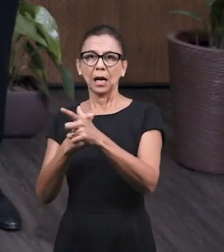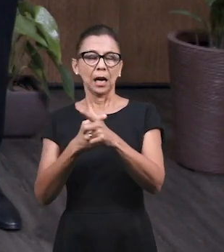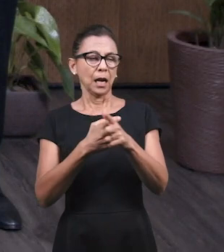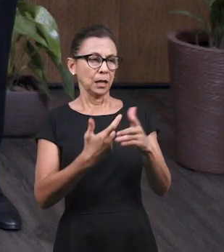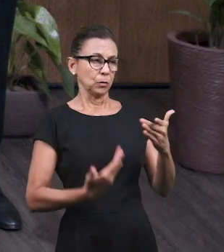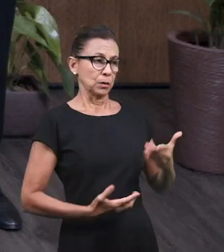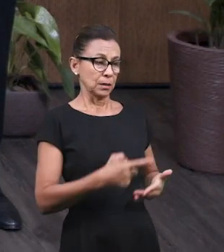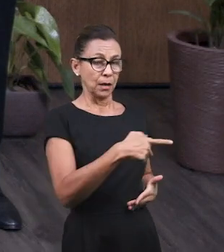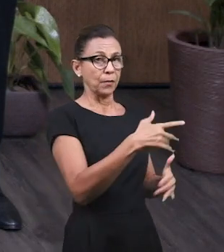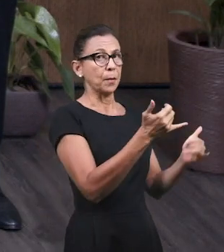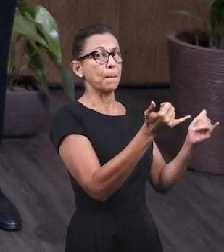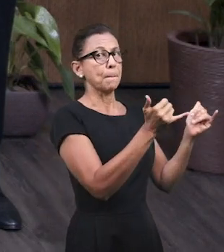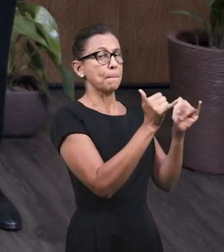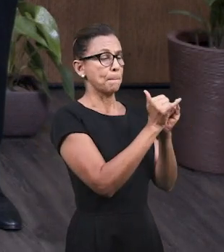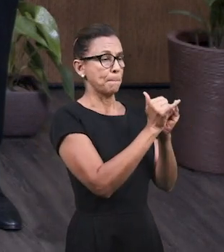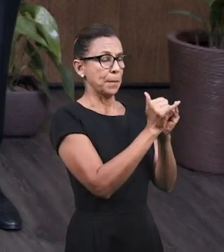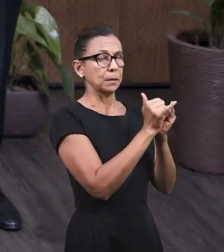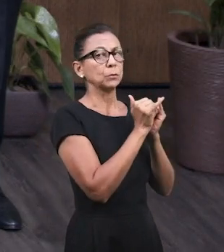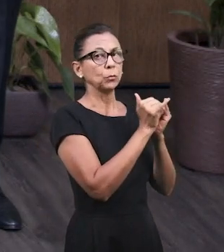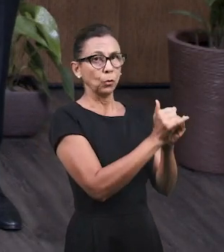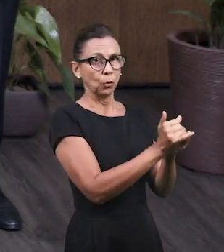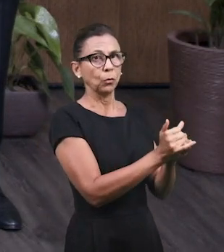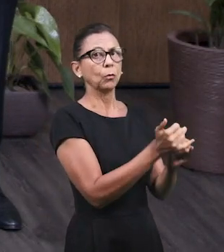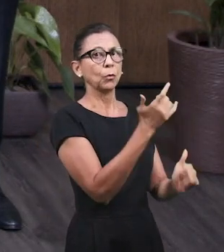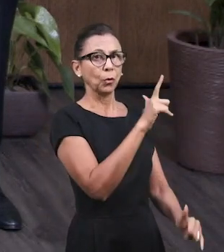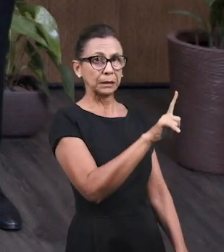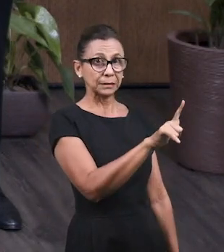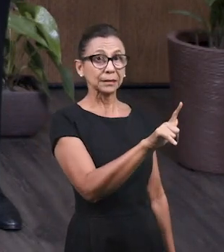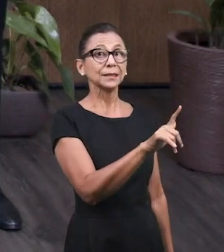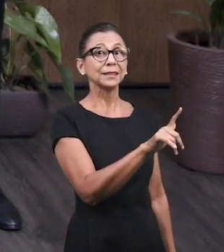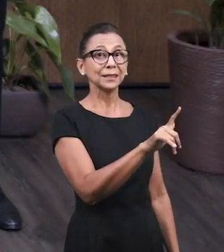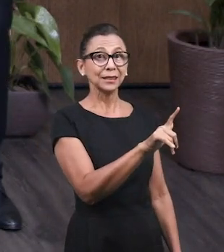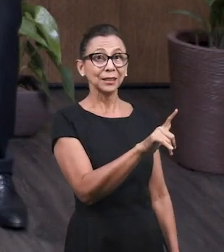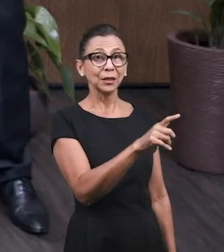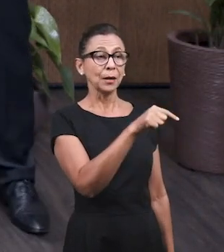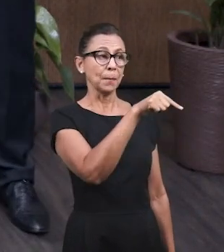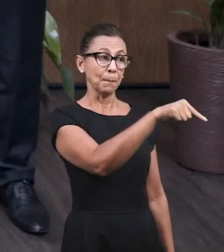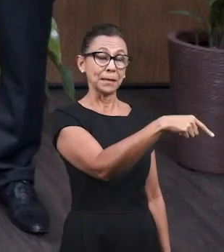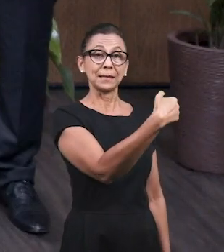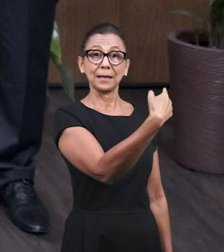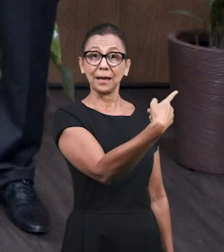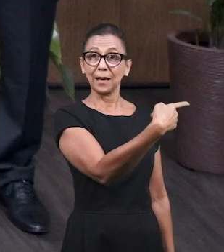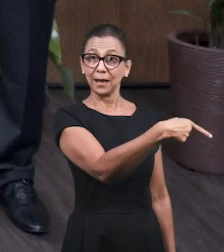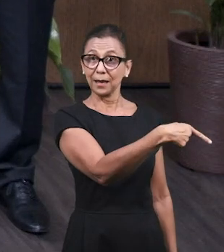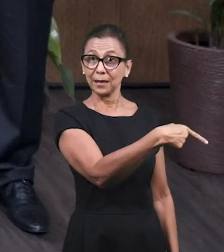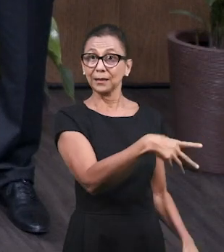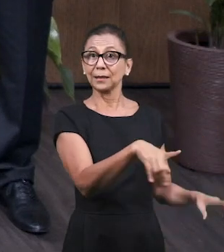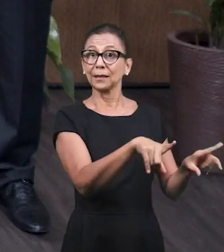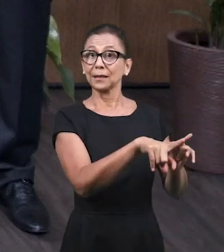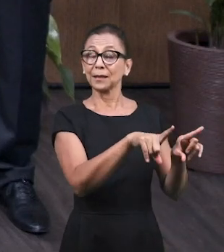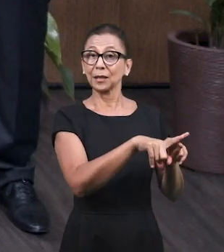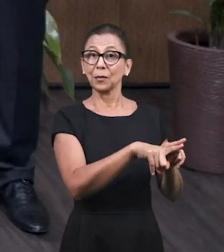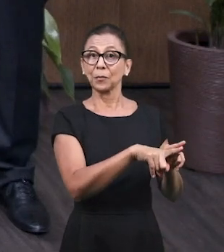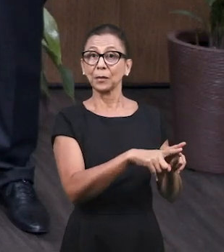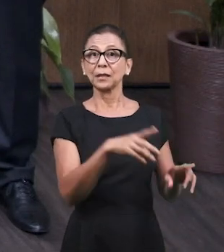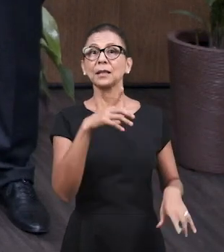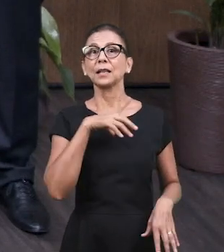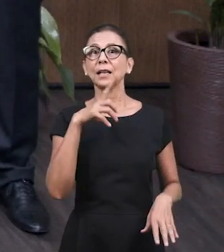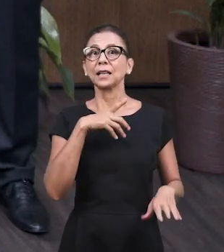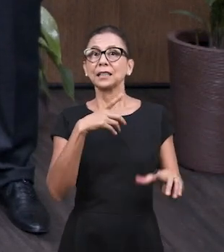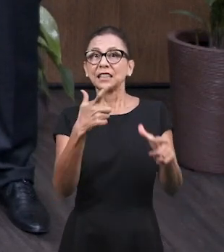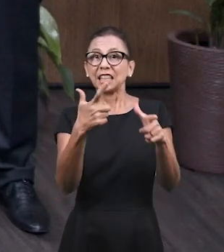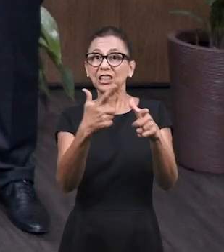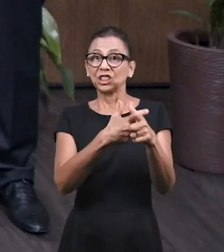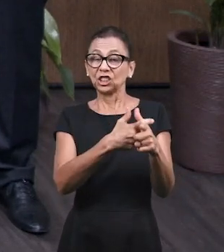il finit la première dette entre le serviteur et le roi qui avait été pardonné. Maintenant, la parabole continue en